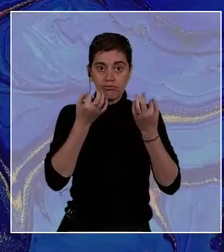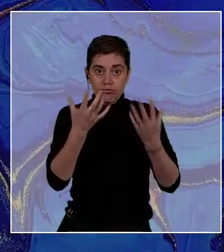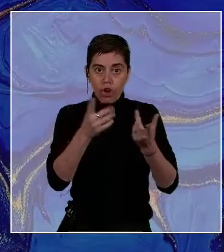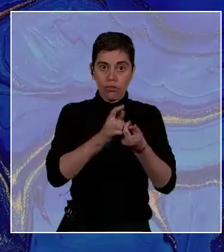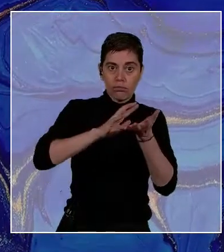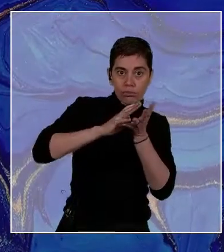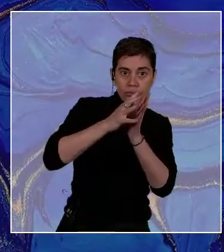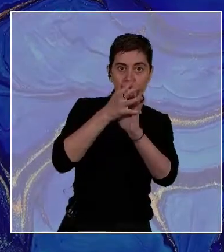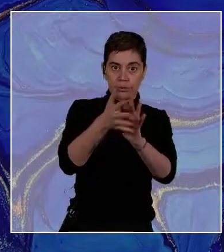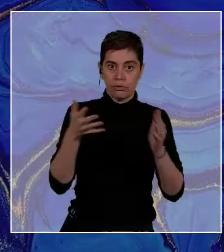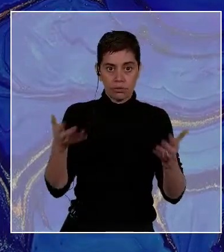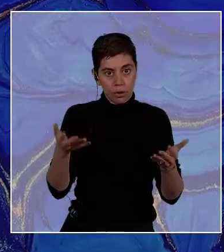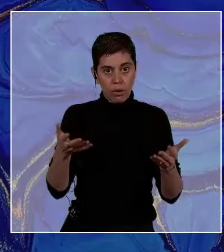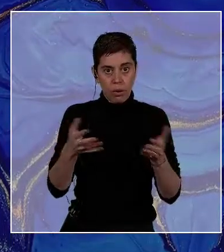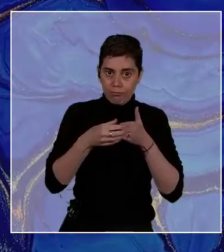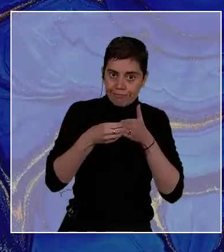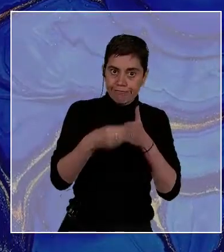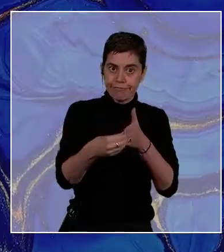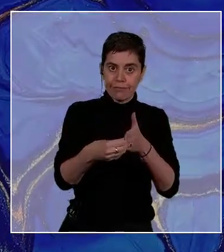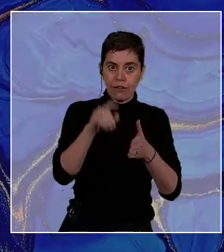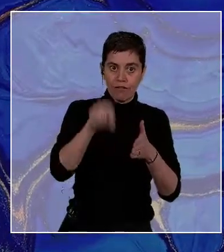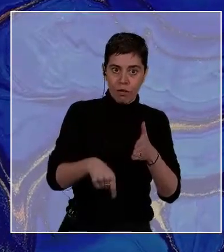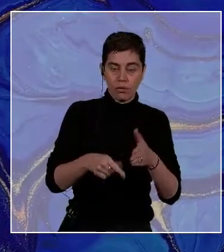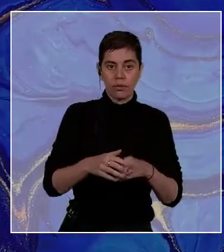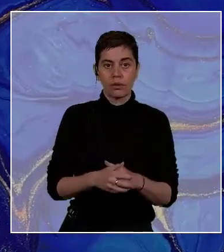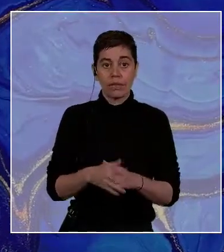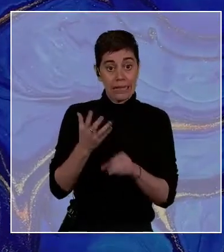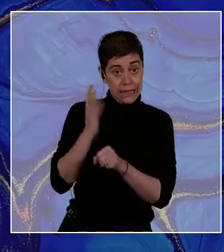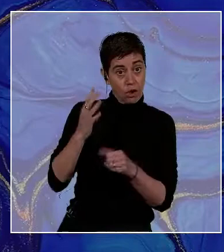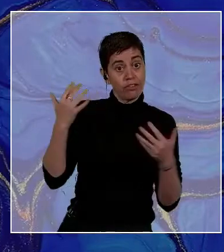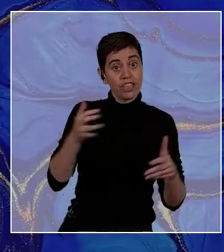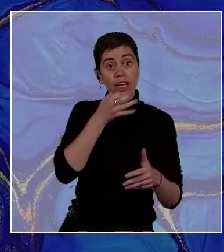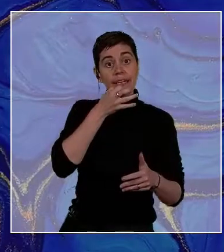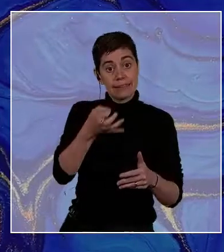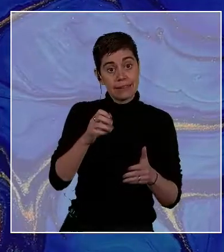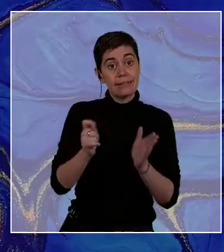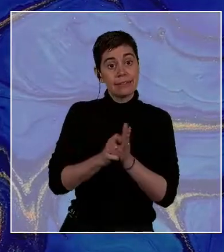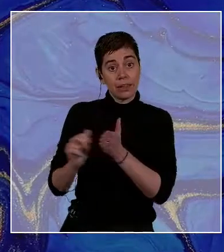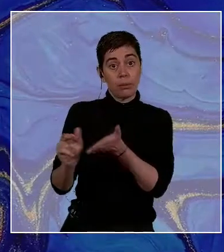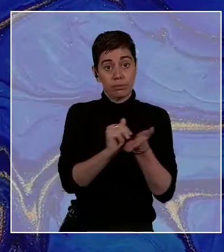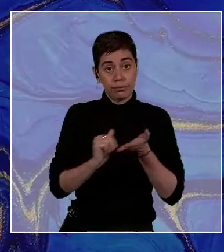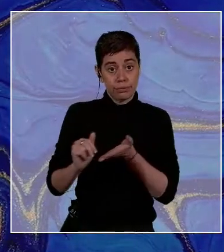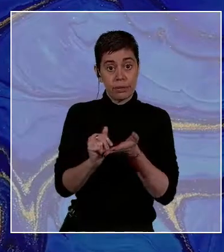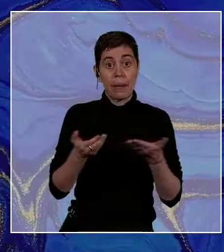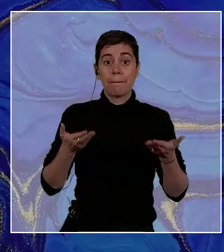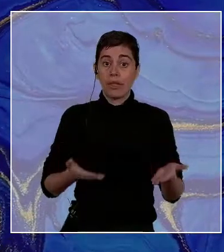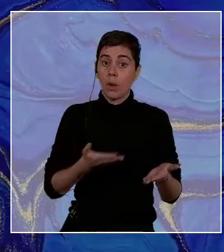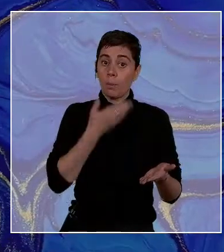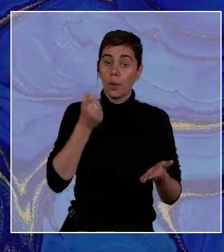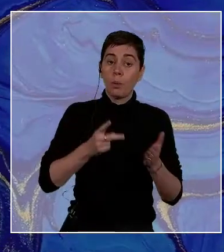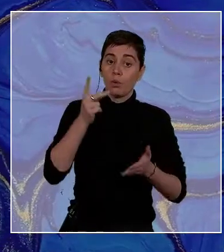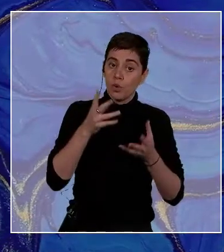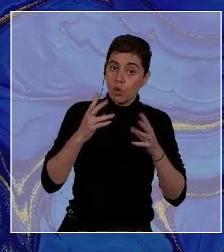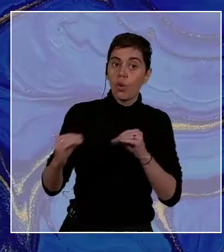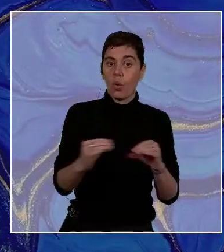la transition climatique. C'était déjà dit il y a 5 ans lors de la signature de l'accord, mais maintenant cela se concrétise et nous nous